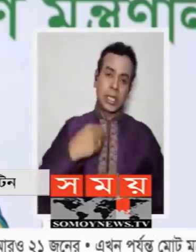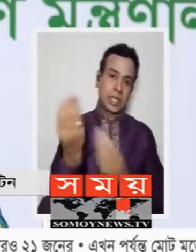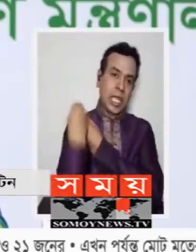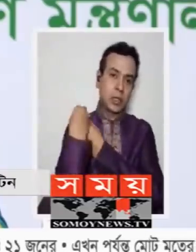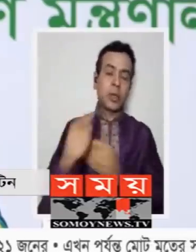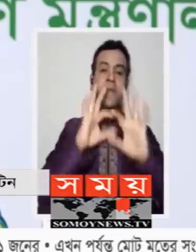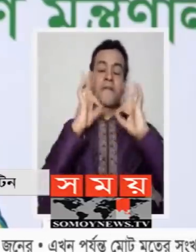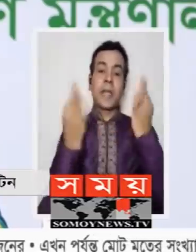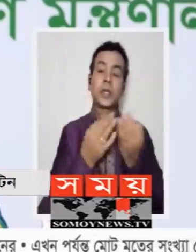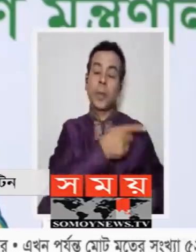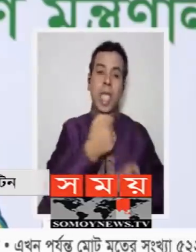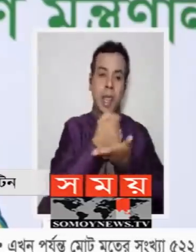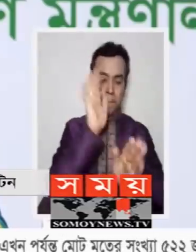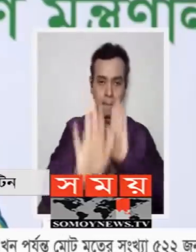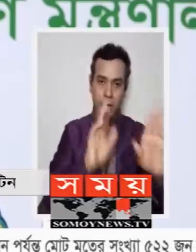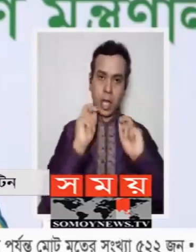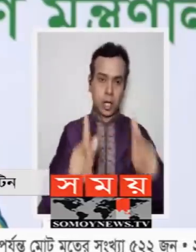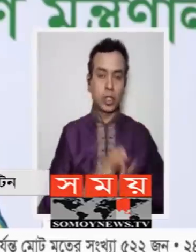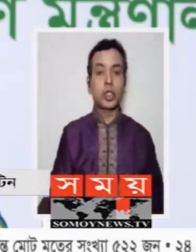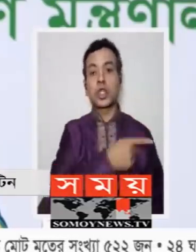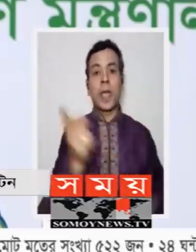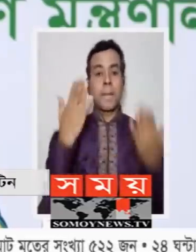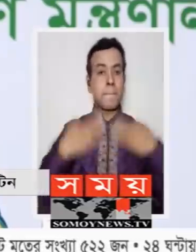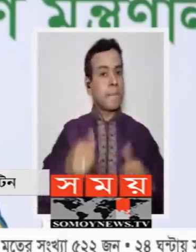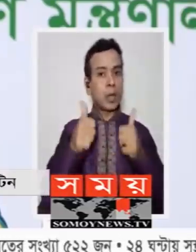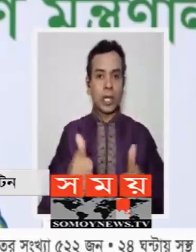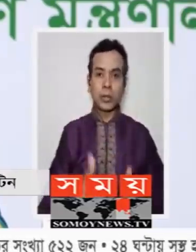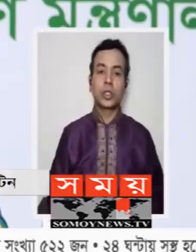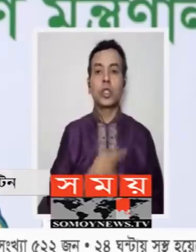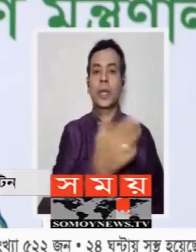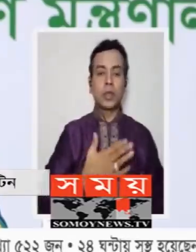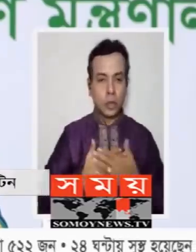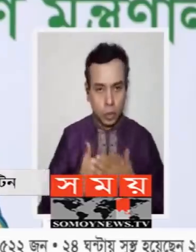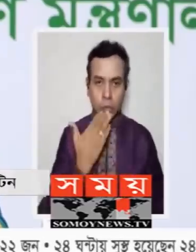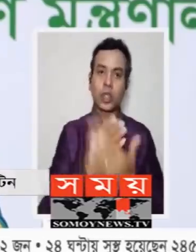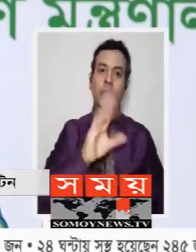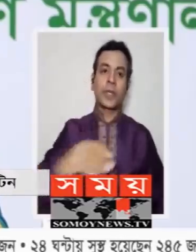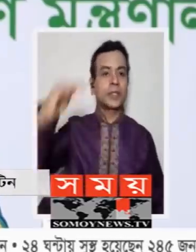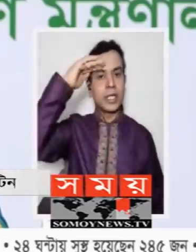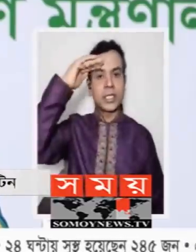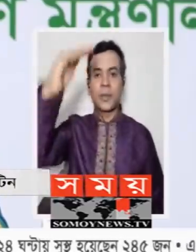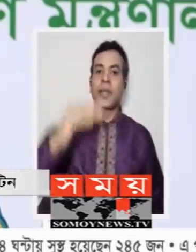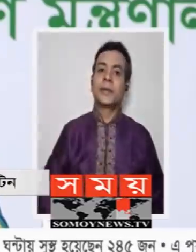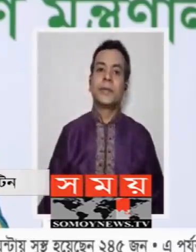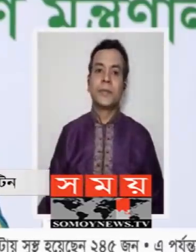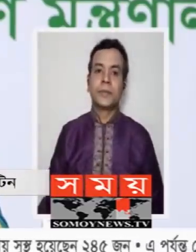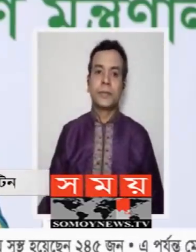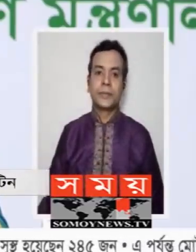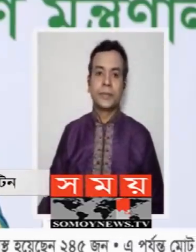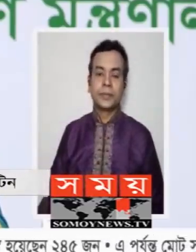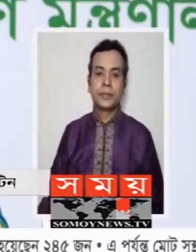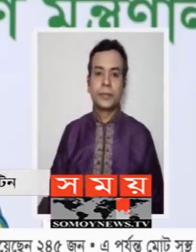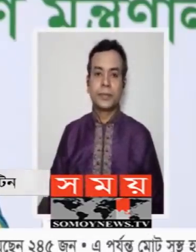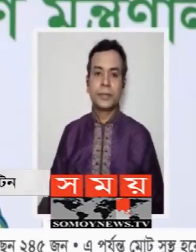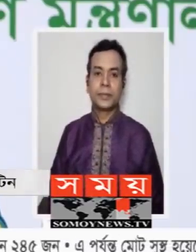বজায় রাখলে আমরা নিজেকে সুরক্ষিত পারবো। আপনার সুরক্ষা আপনার হাতে, নিজে সুরক্ষিত থাকুন, পরিবারের সকলকে সুরক্ষিত